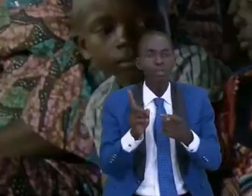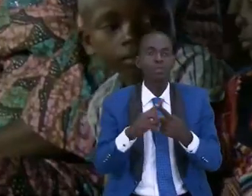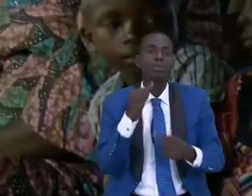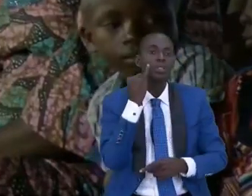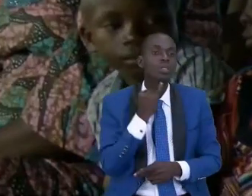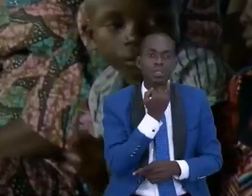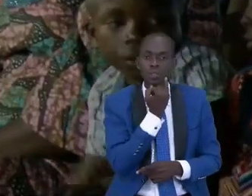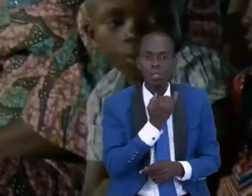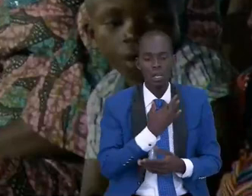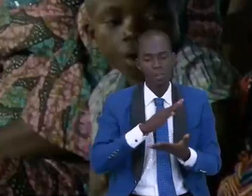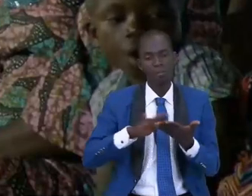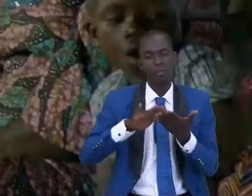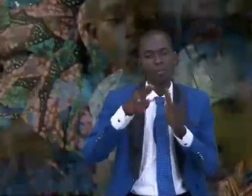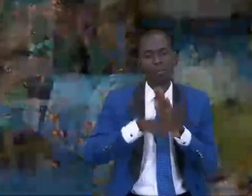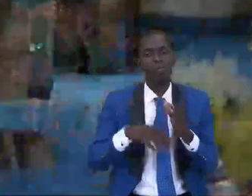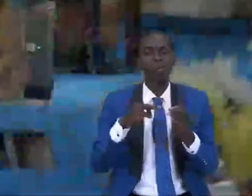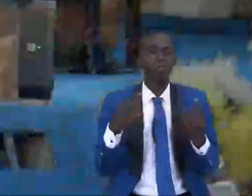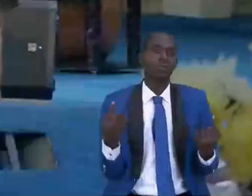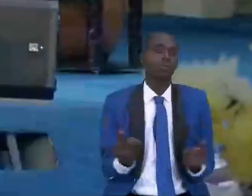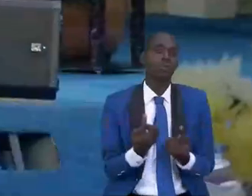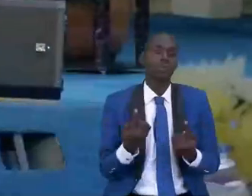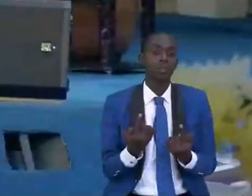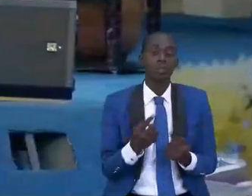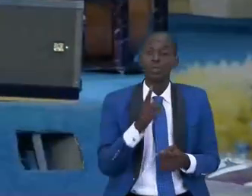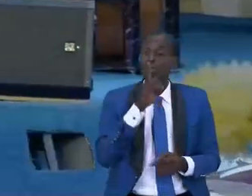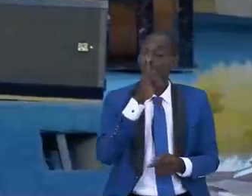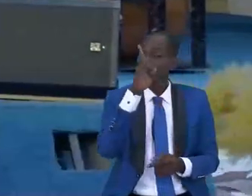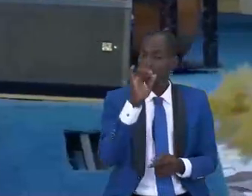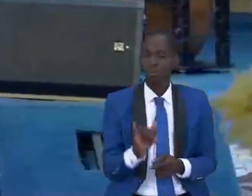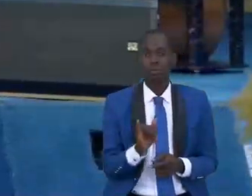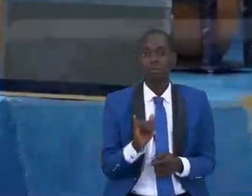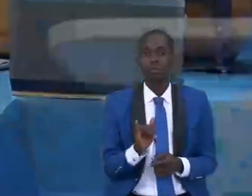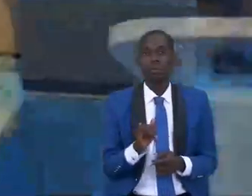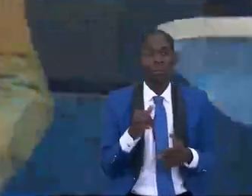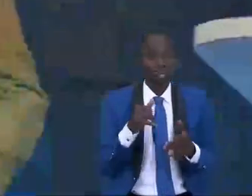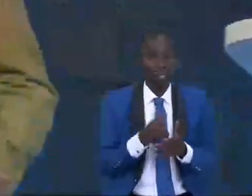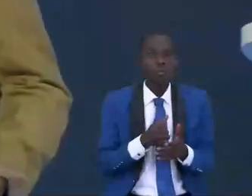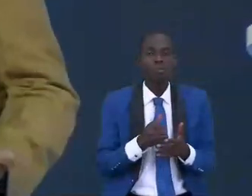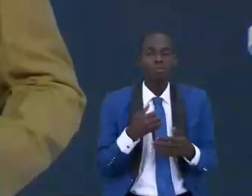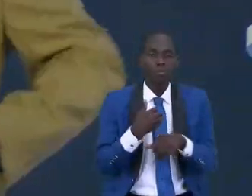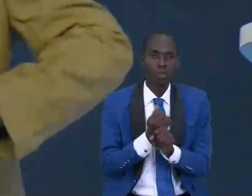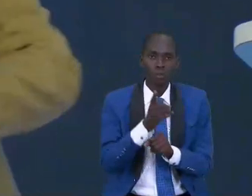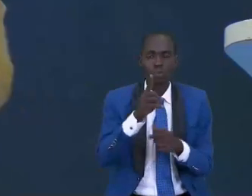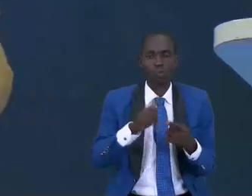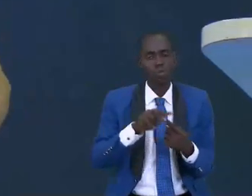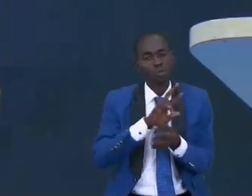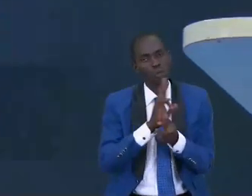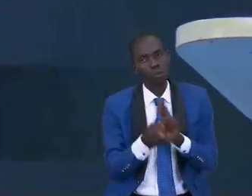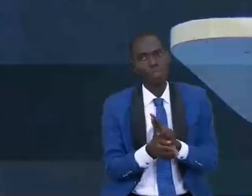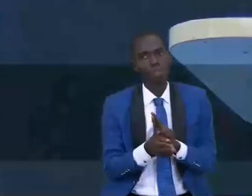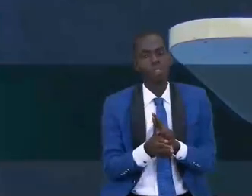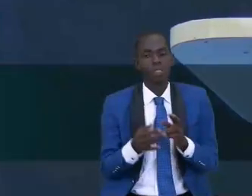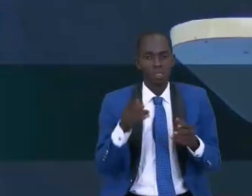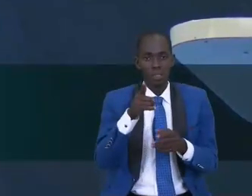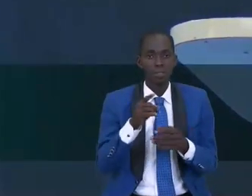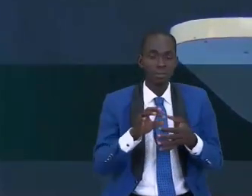comme prince et sauveur pour donner à Israël la repentance et le pardon des péchés. Oui, Christ